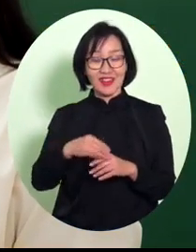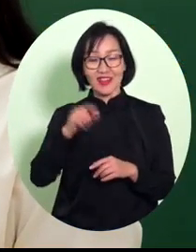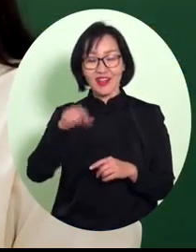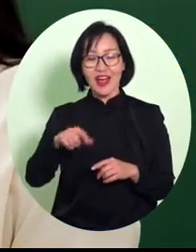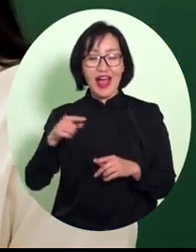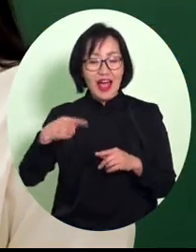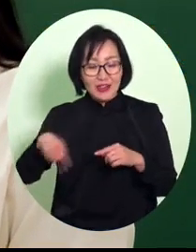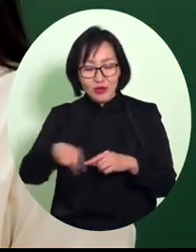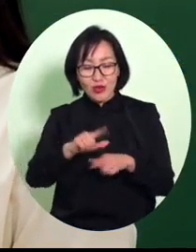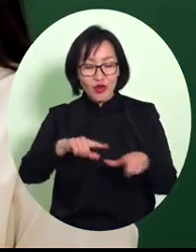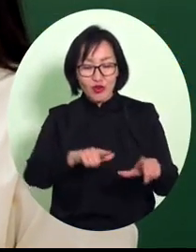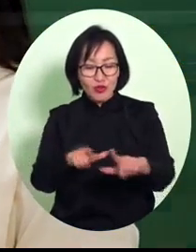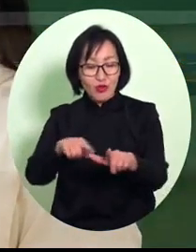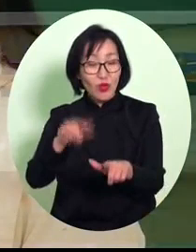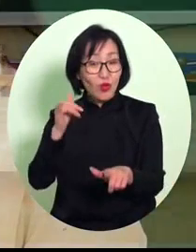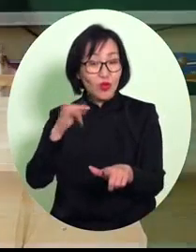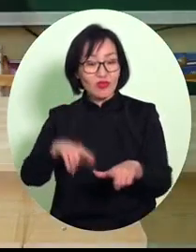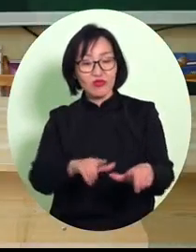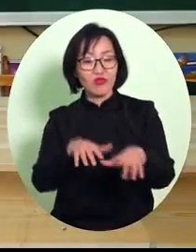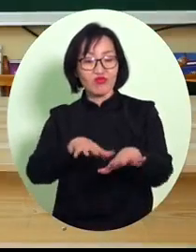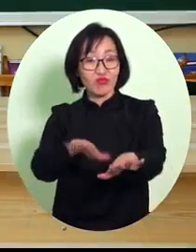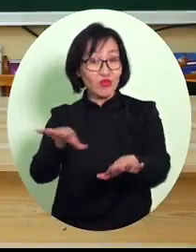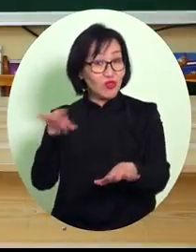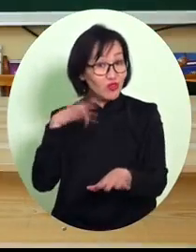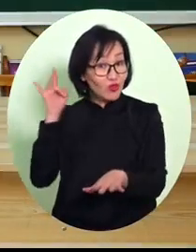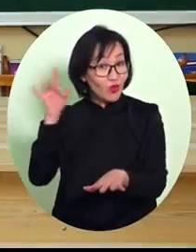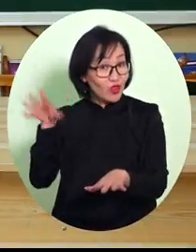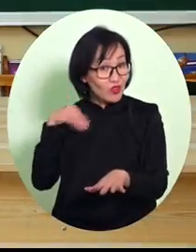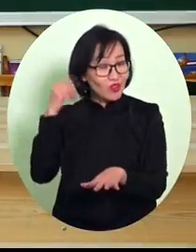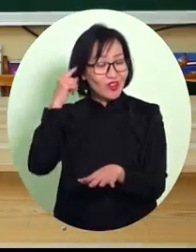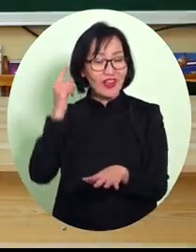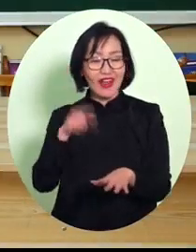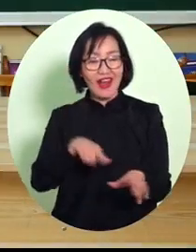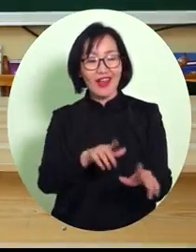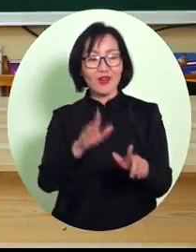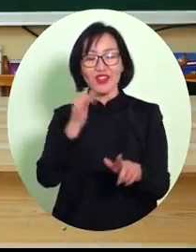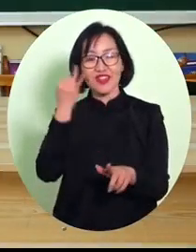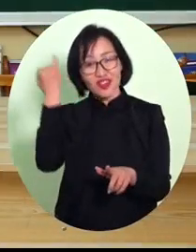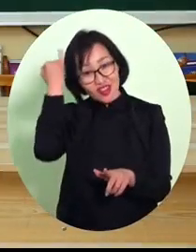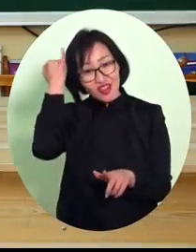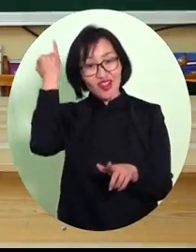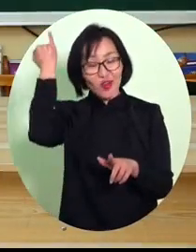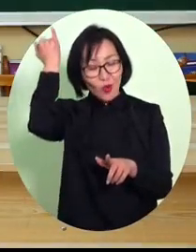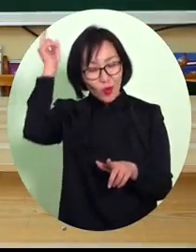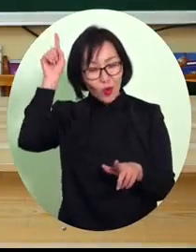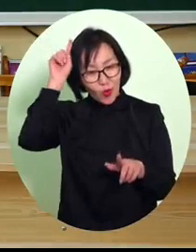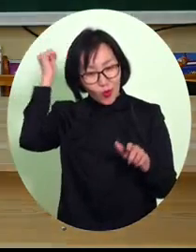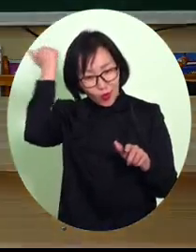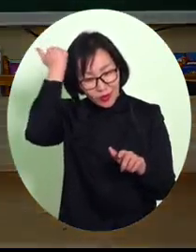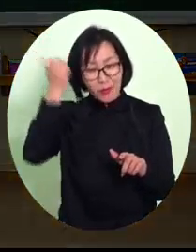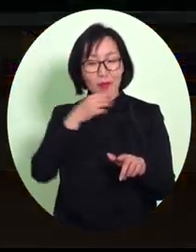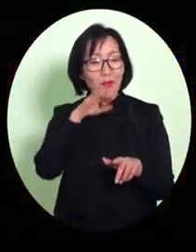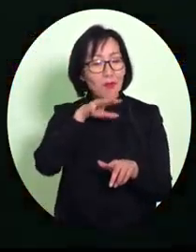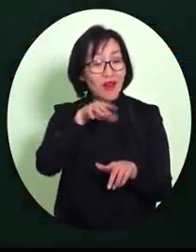Хажуудах ууланд горих булаг хоржигнан урсахад хаяан дах ишиг хураг майлалдан хөгжим